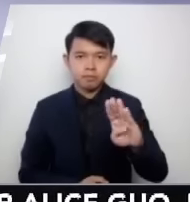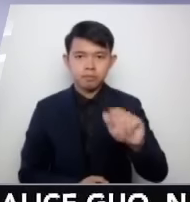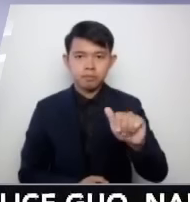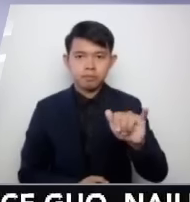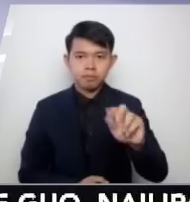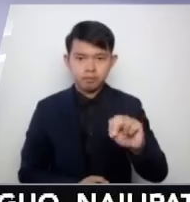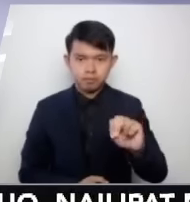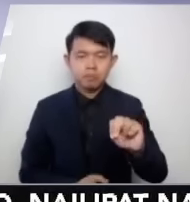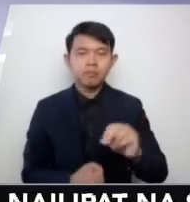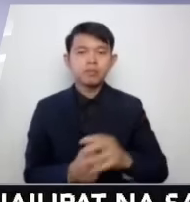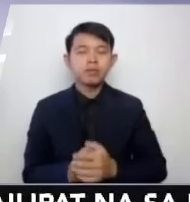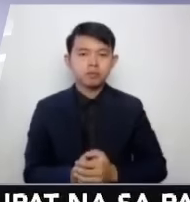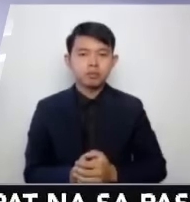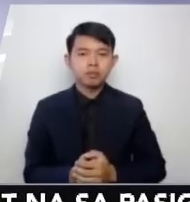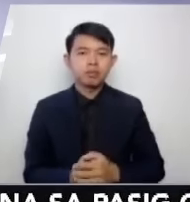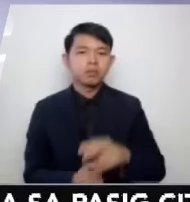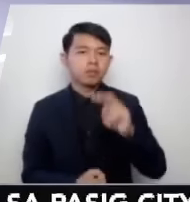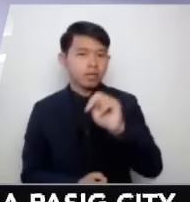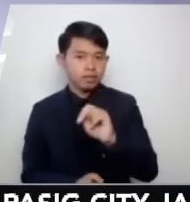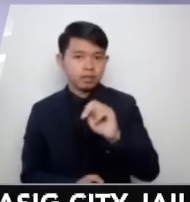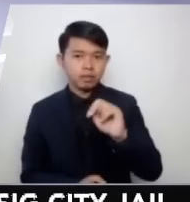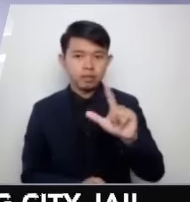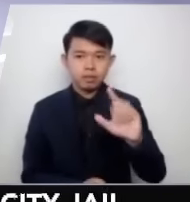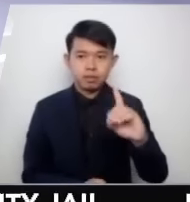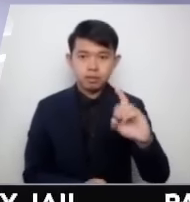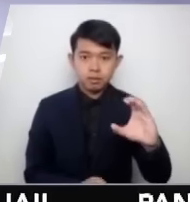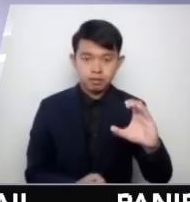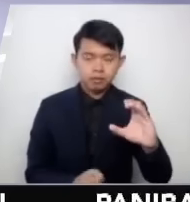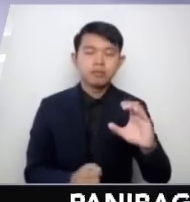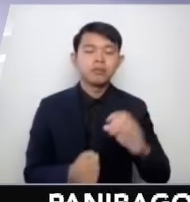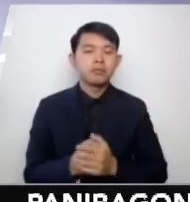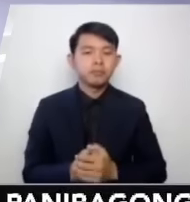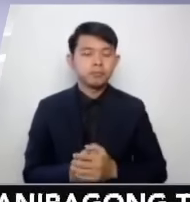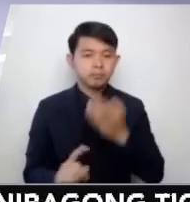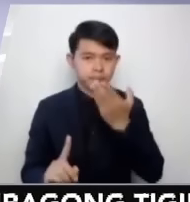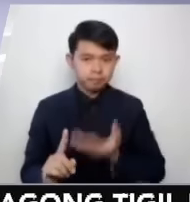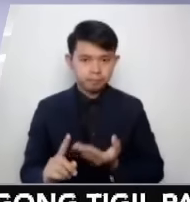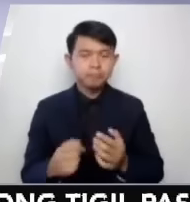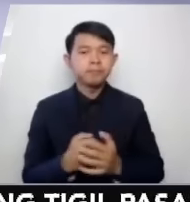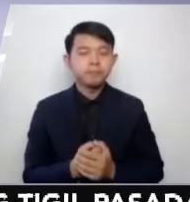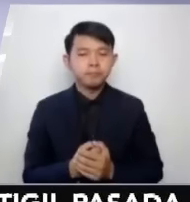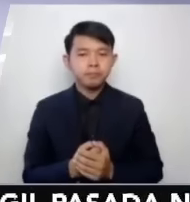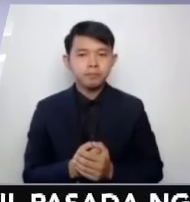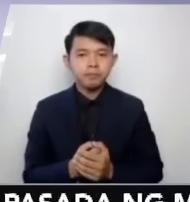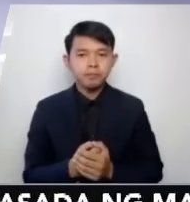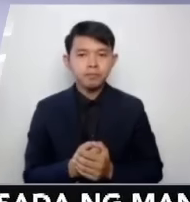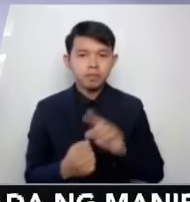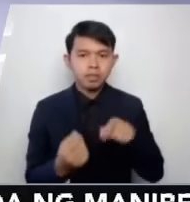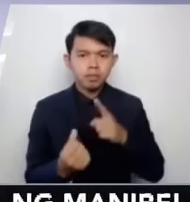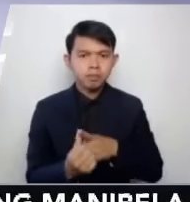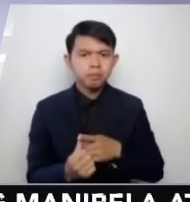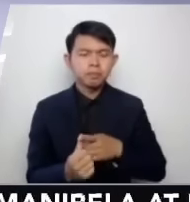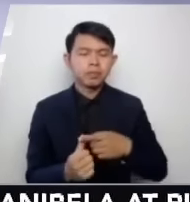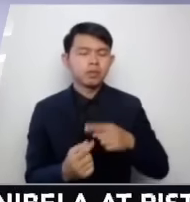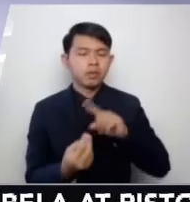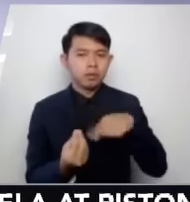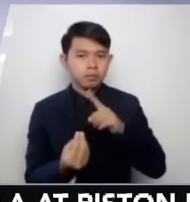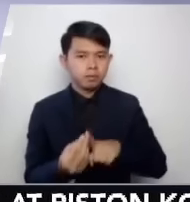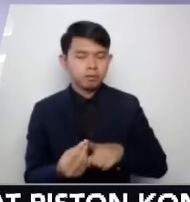o NLDC sa mga kasong graft at malversation kaugnay ng Priority Development Assistance Fund o PDAP